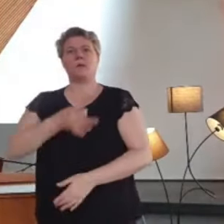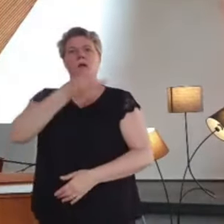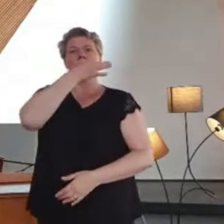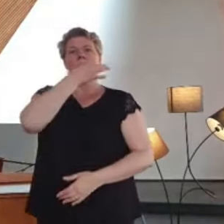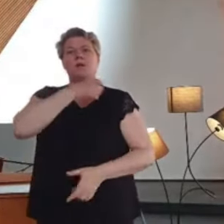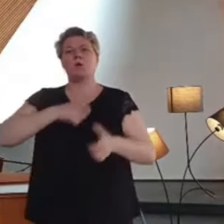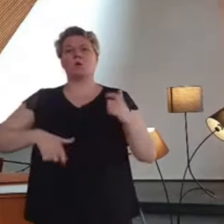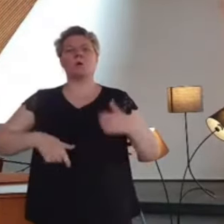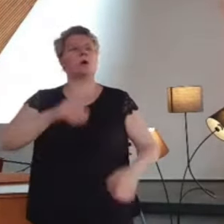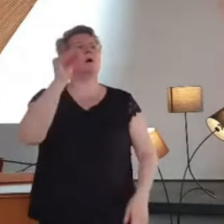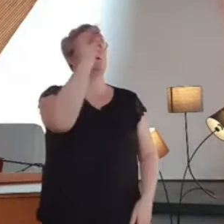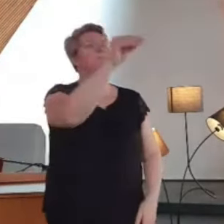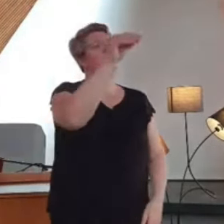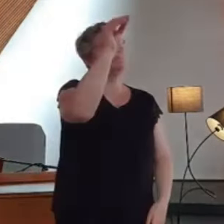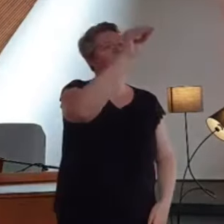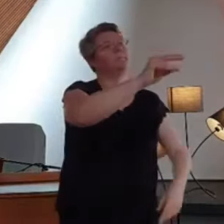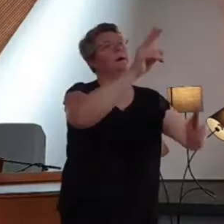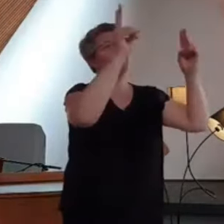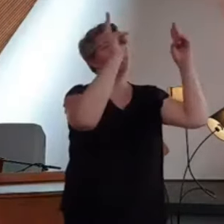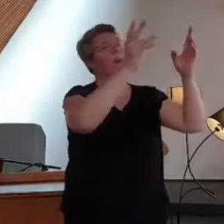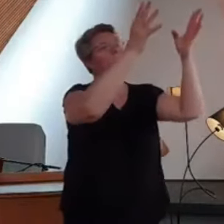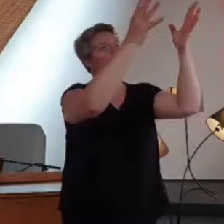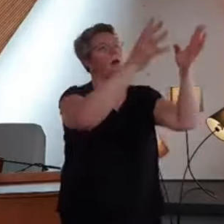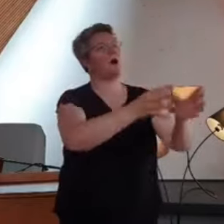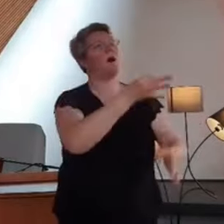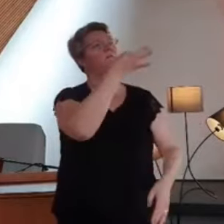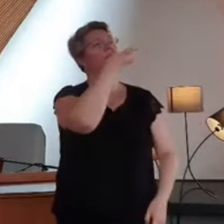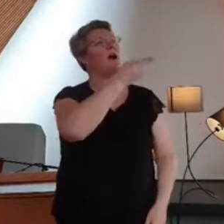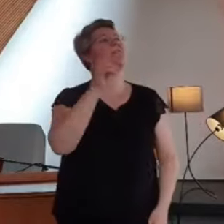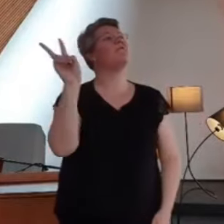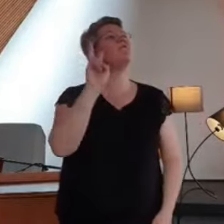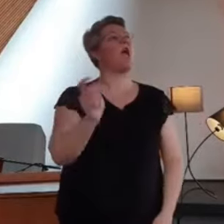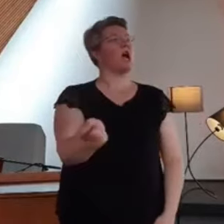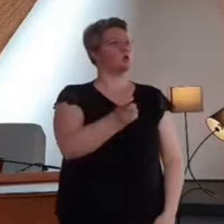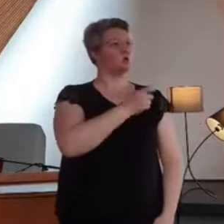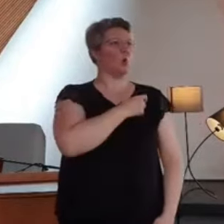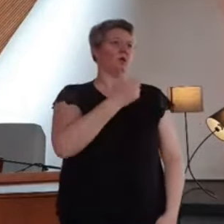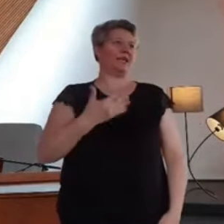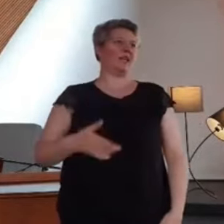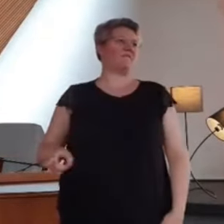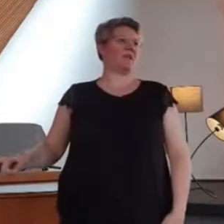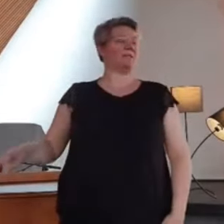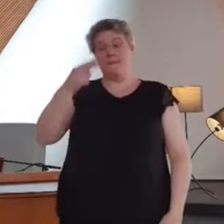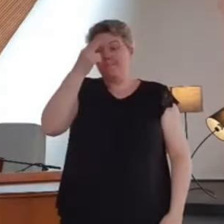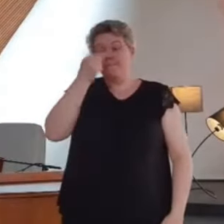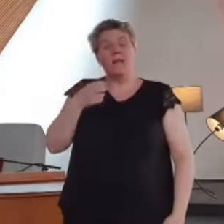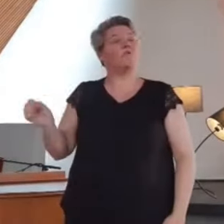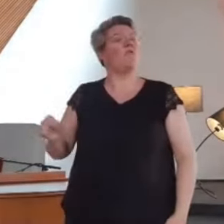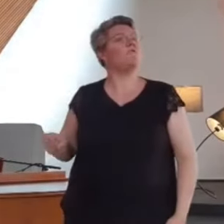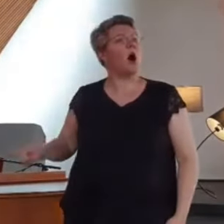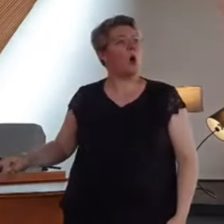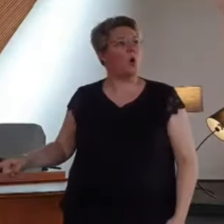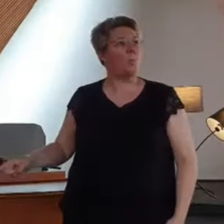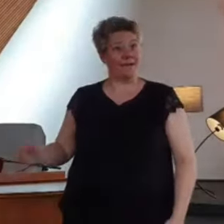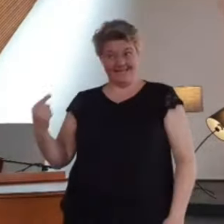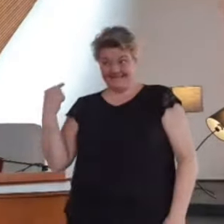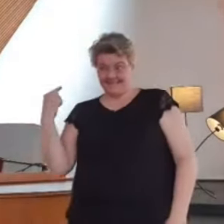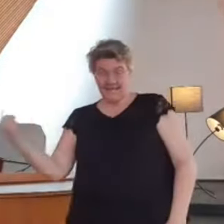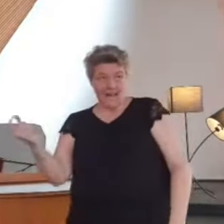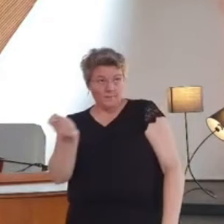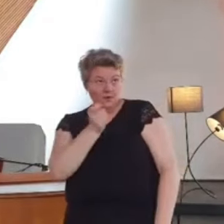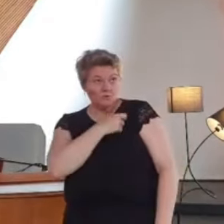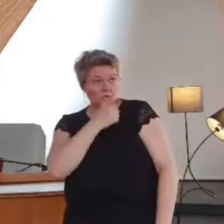Jünger: Rabbi, wer war ein Sünder, sodass er blind geboren wurde? Dieser